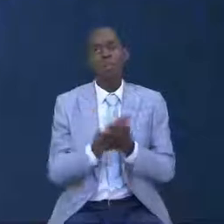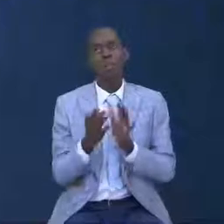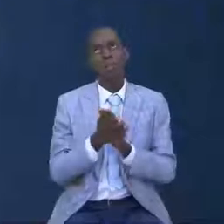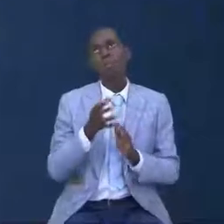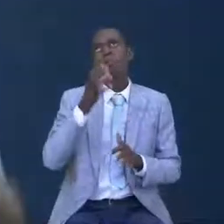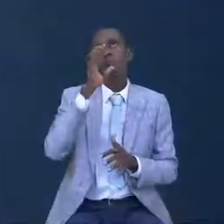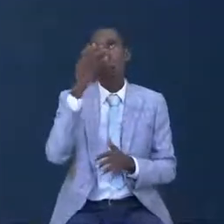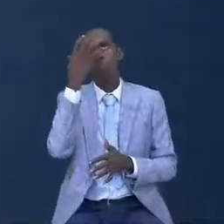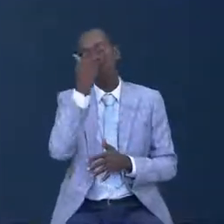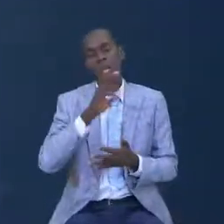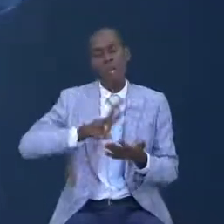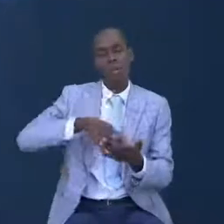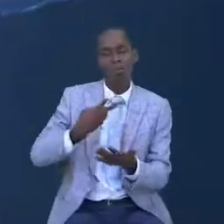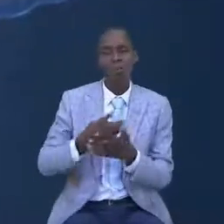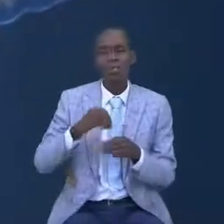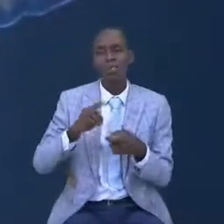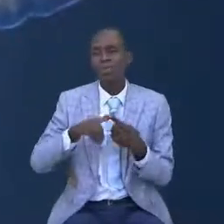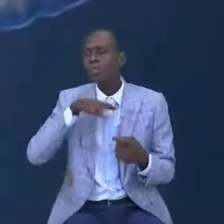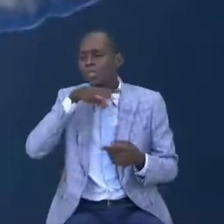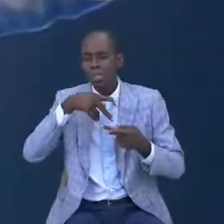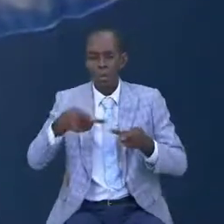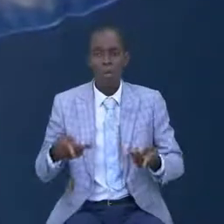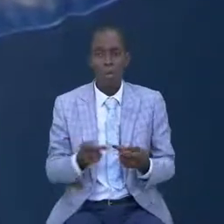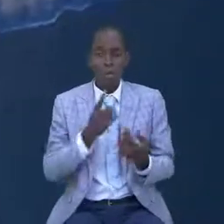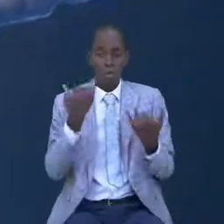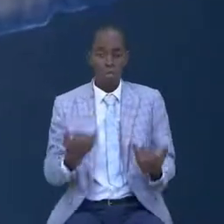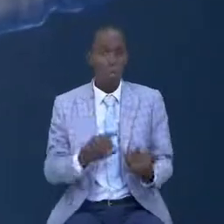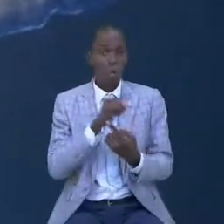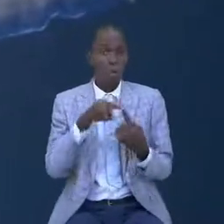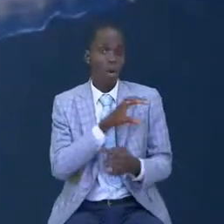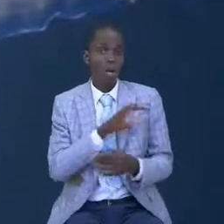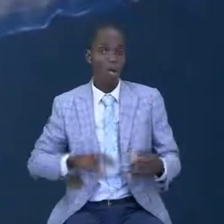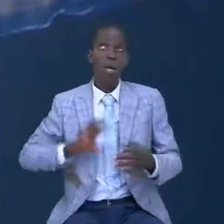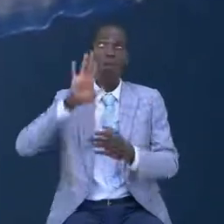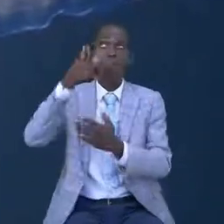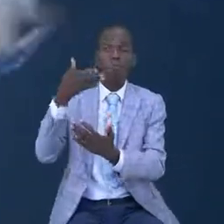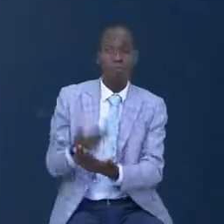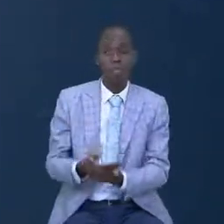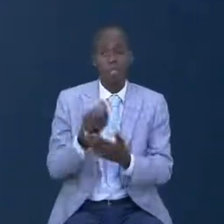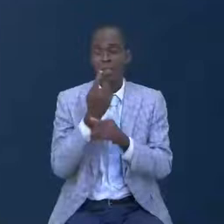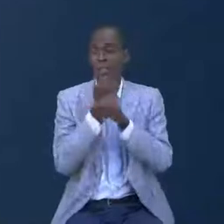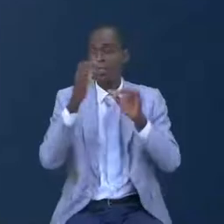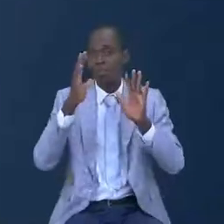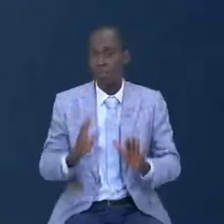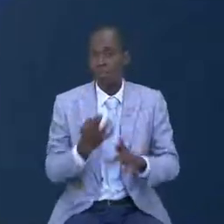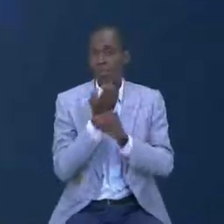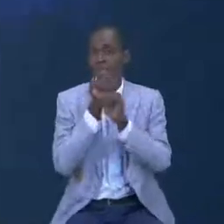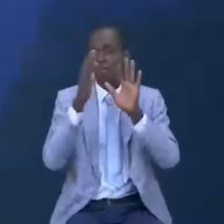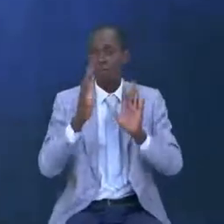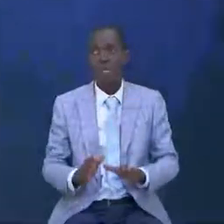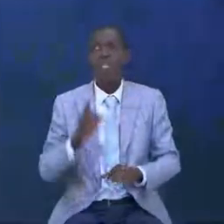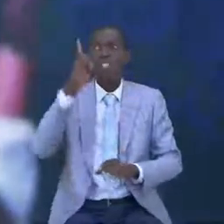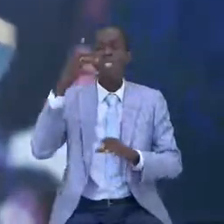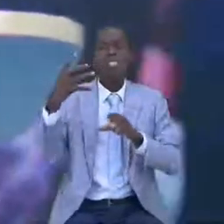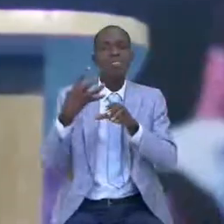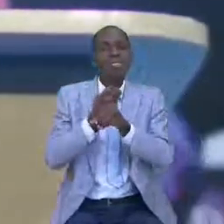tu t'enivres et tu tombes par terre, tu t'enivres et tu tombes dans le caniveau. Mais quand Christ,